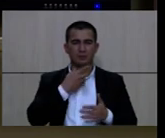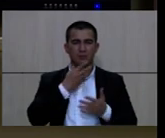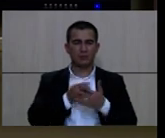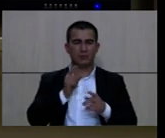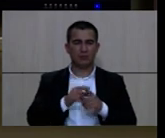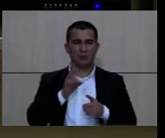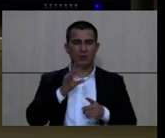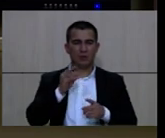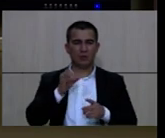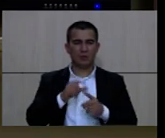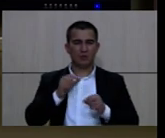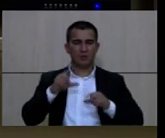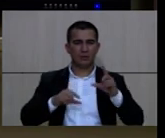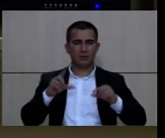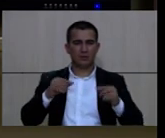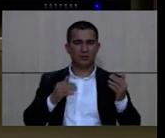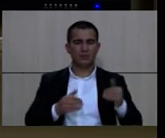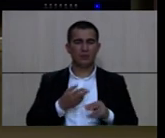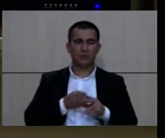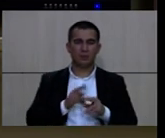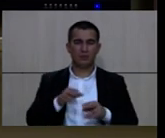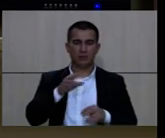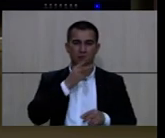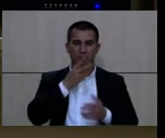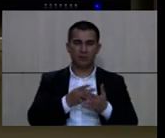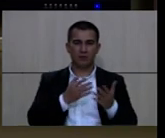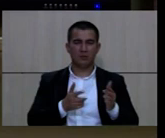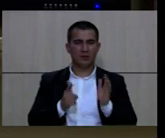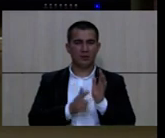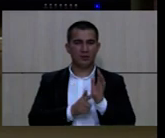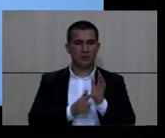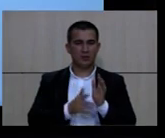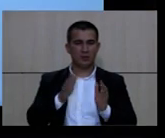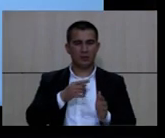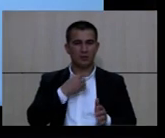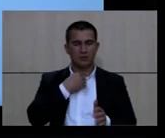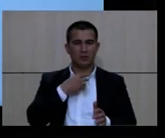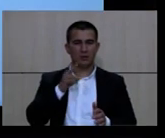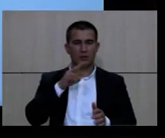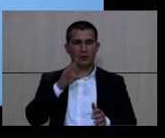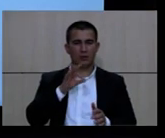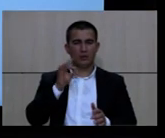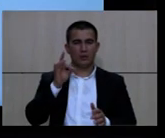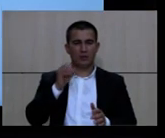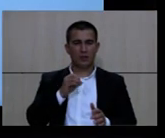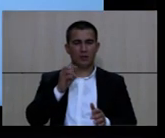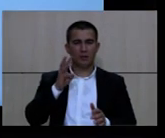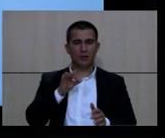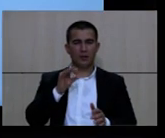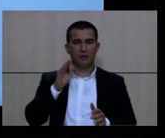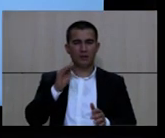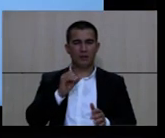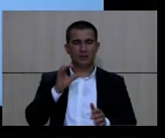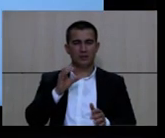notalar. Ya'ni unda ko'rib turganingizdek, 7 ta nota. Do, re, mi, fa,